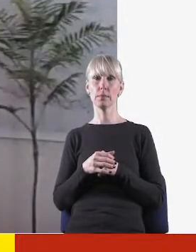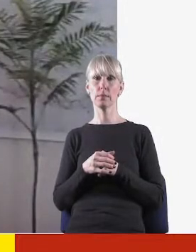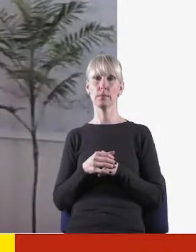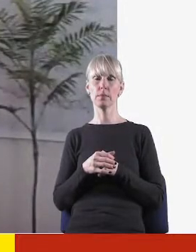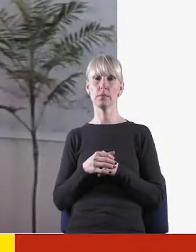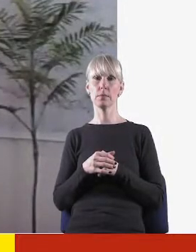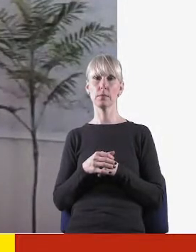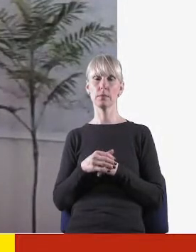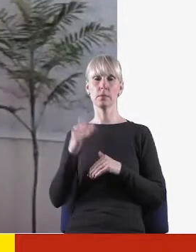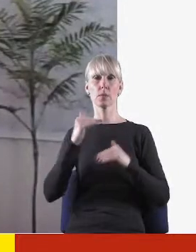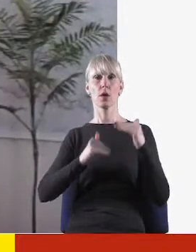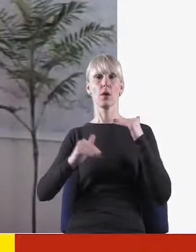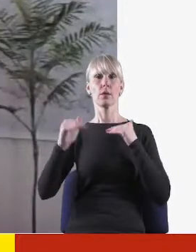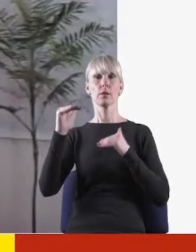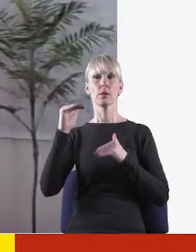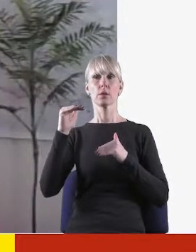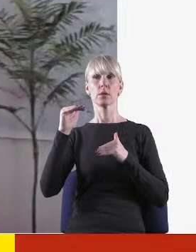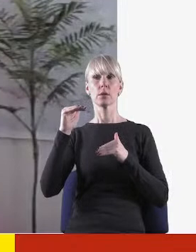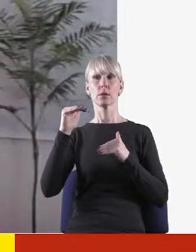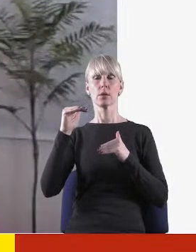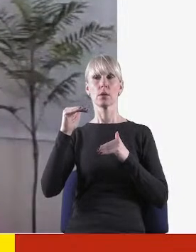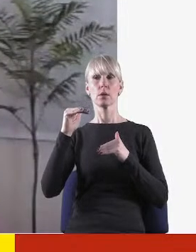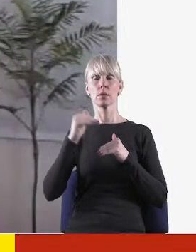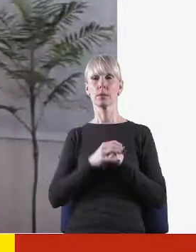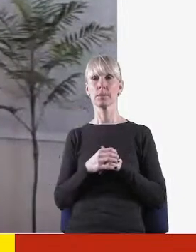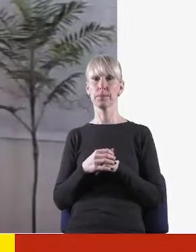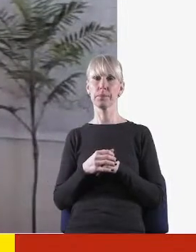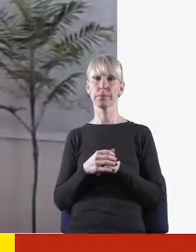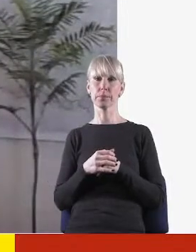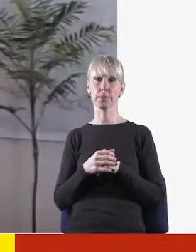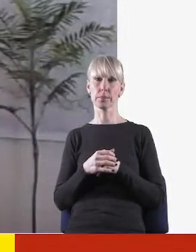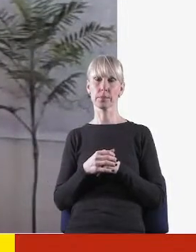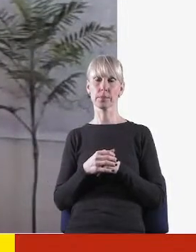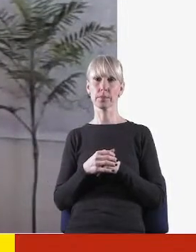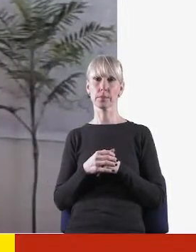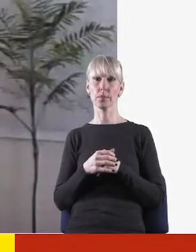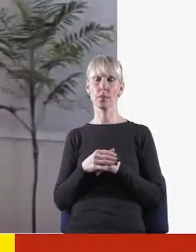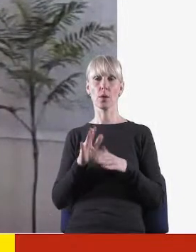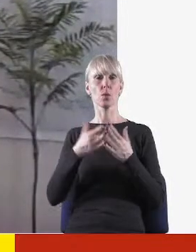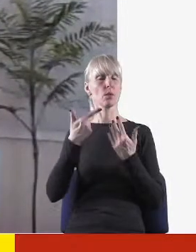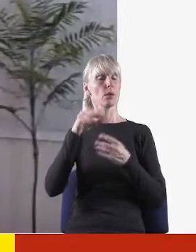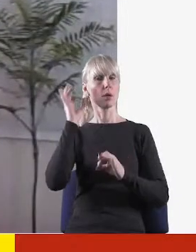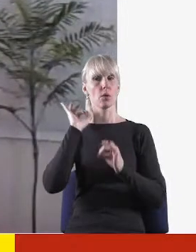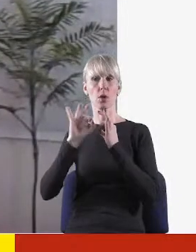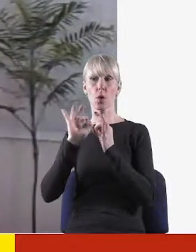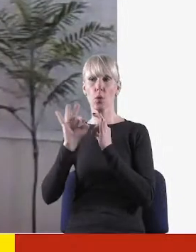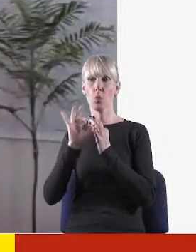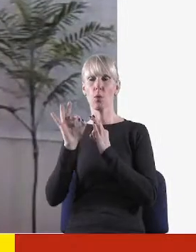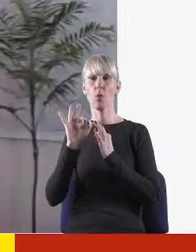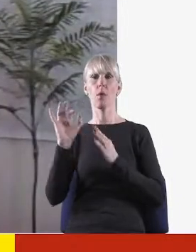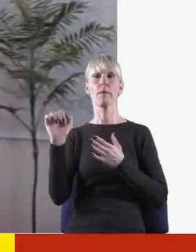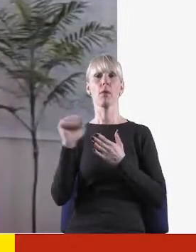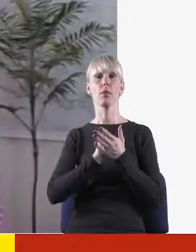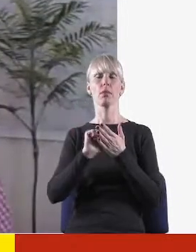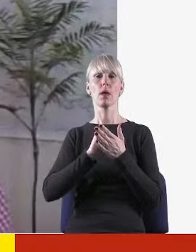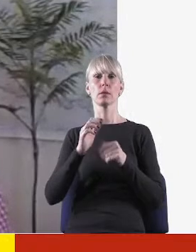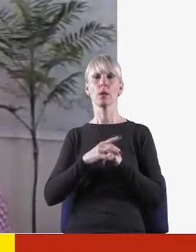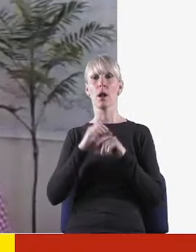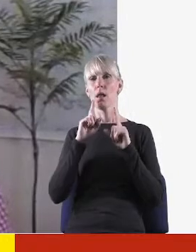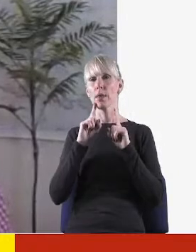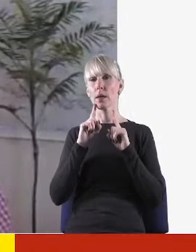o wzroście, już nie chcę się zagłębiać w takie szczegółowe dane, natomiast powiem, że